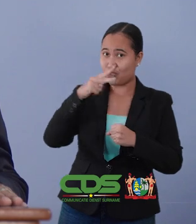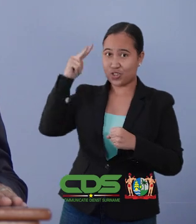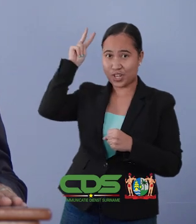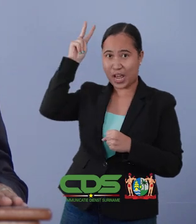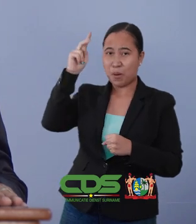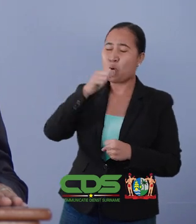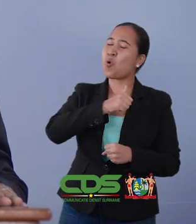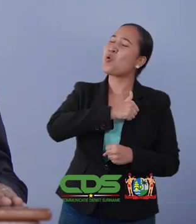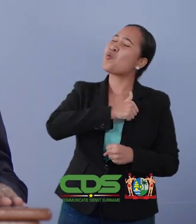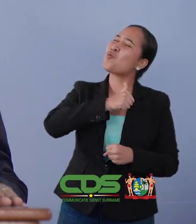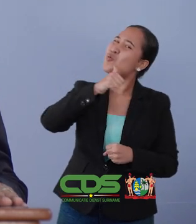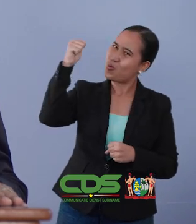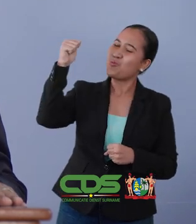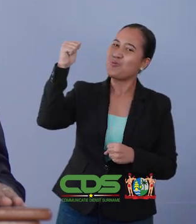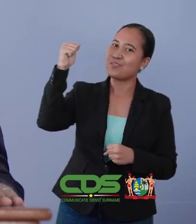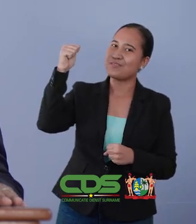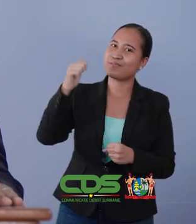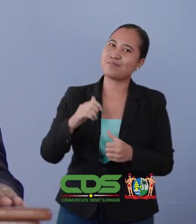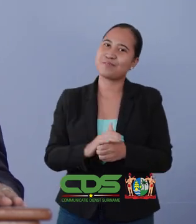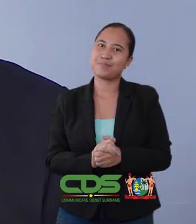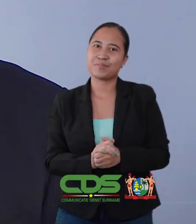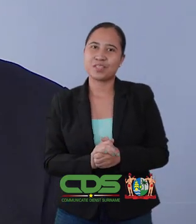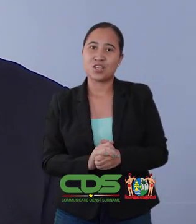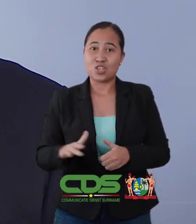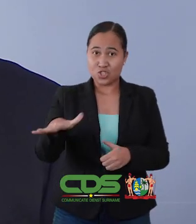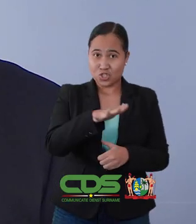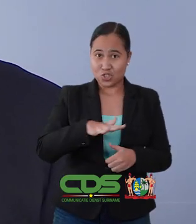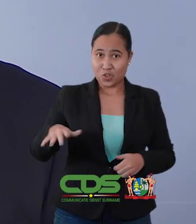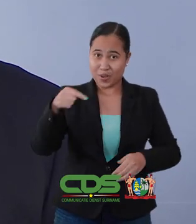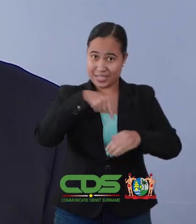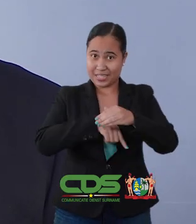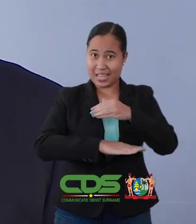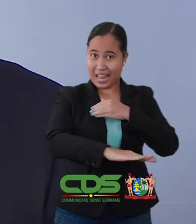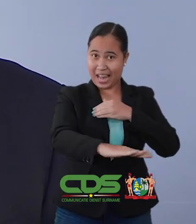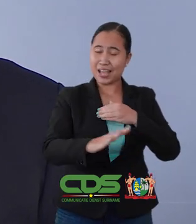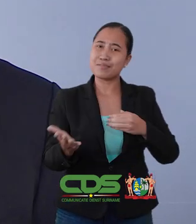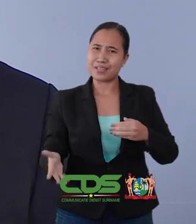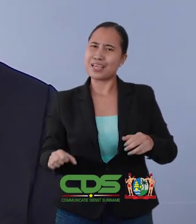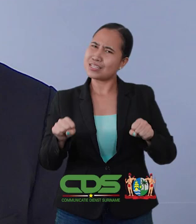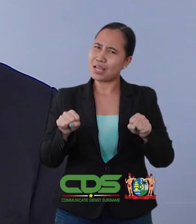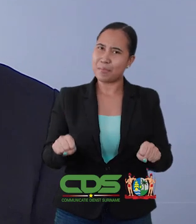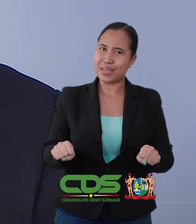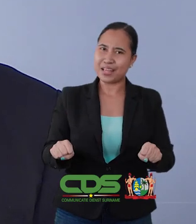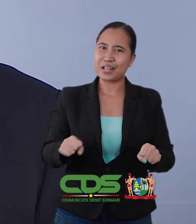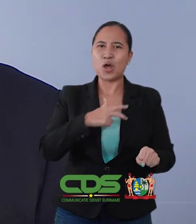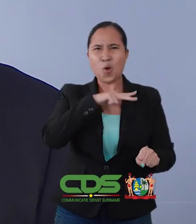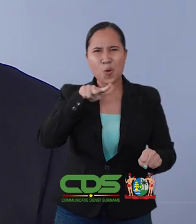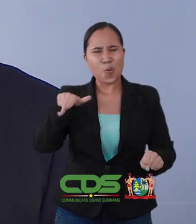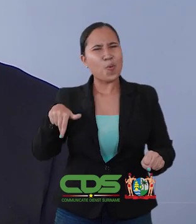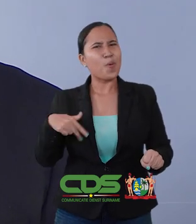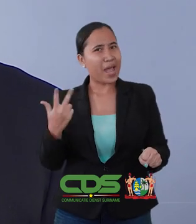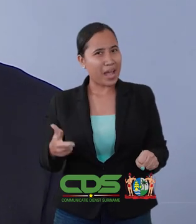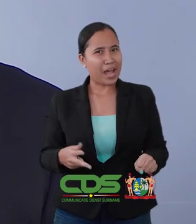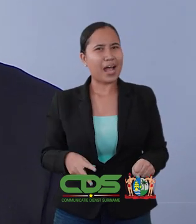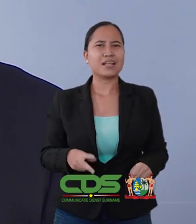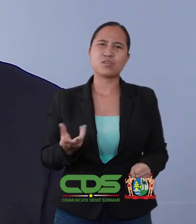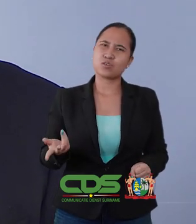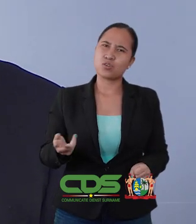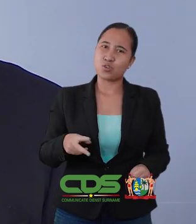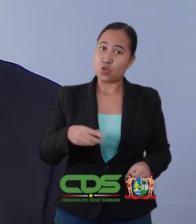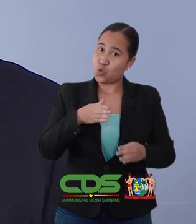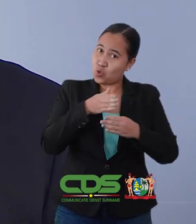Suriname haar vruchten afwerpt. De situatie ten lande is stabiel te noemen. We blijven echter